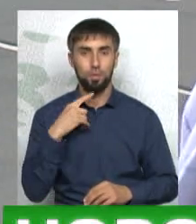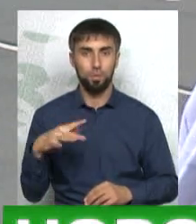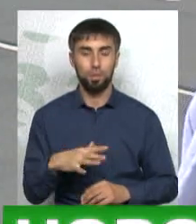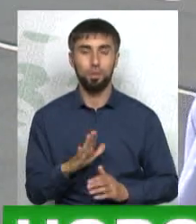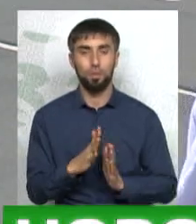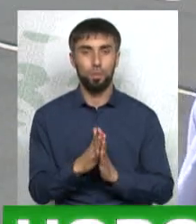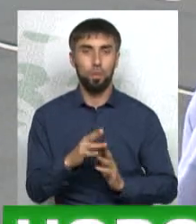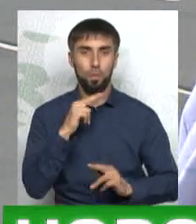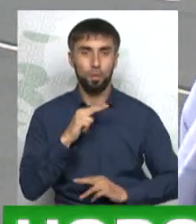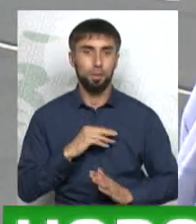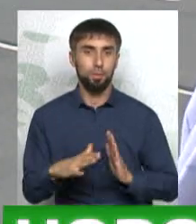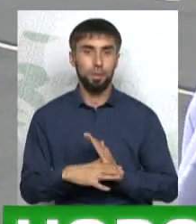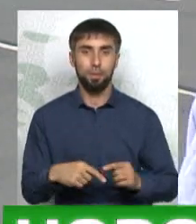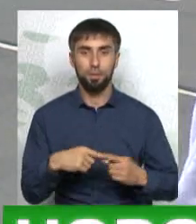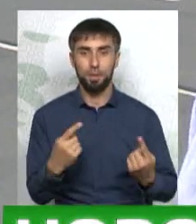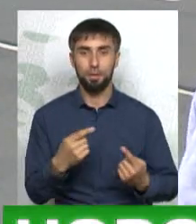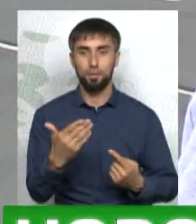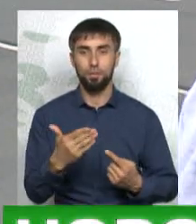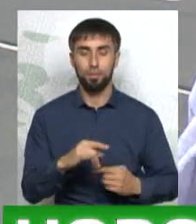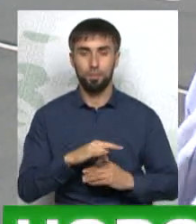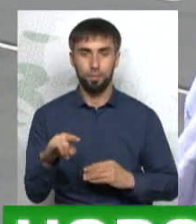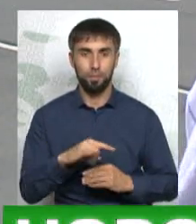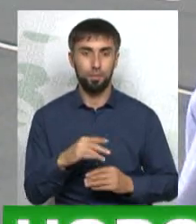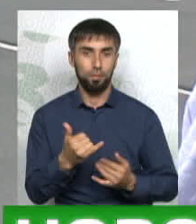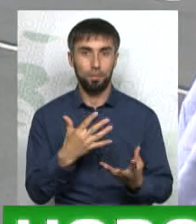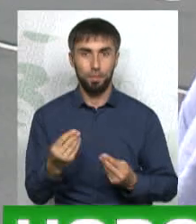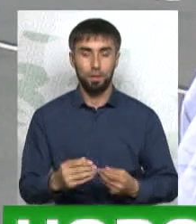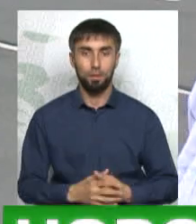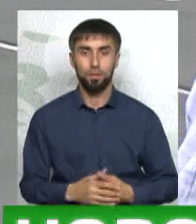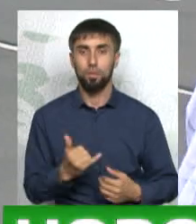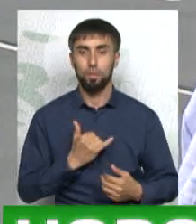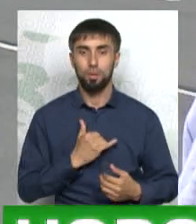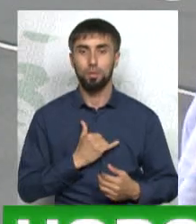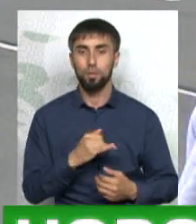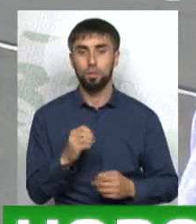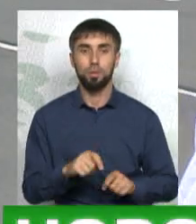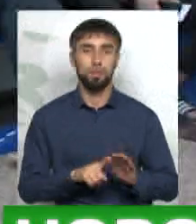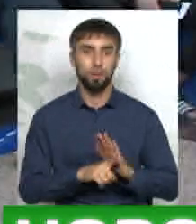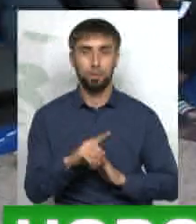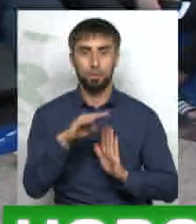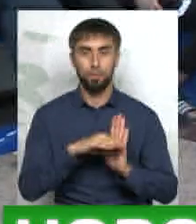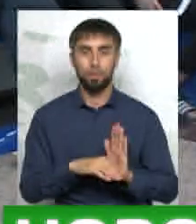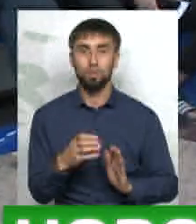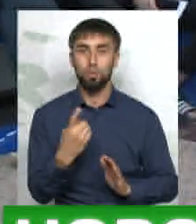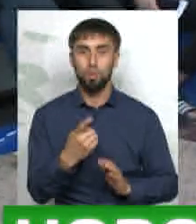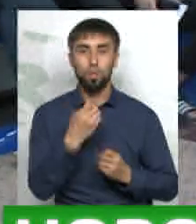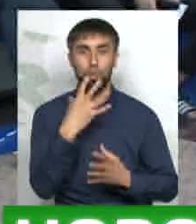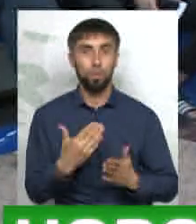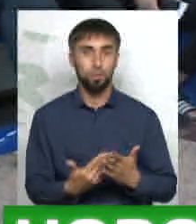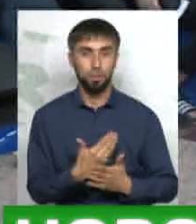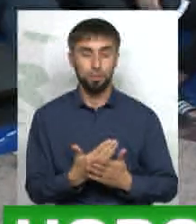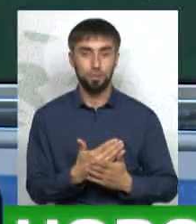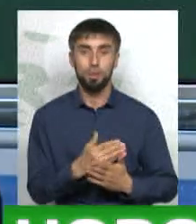с просьбой оказать содействие в развитии этих перевозок. И вот на сегодняшний день у нас уже началась программа. Еще одна хорошая